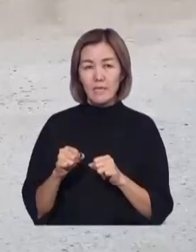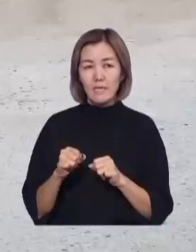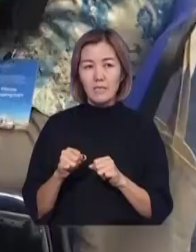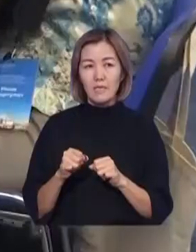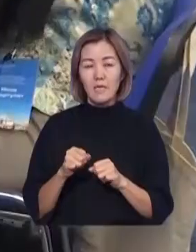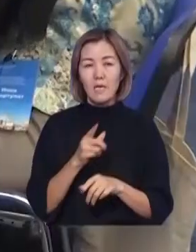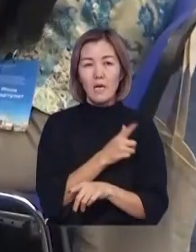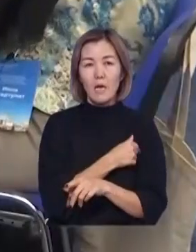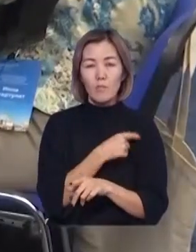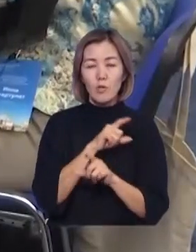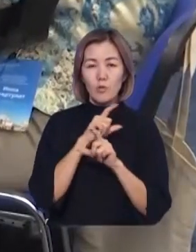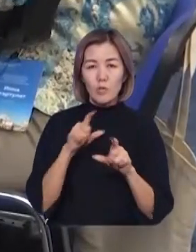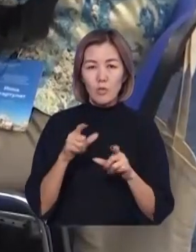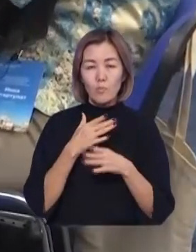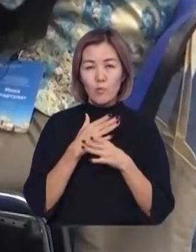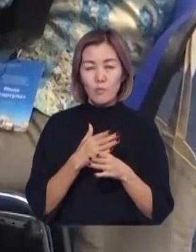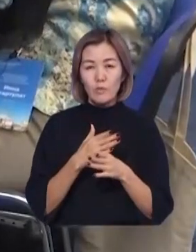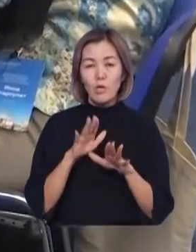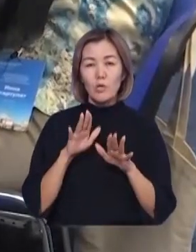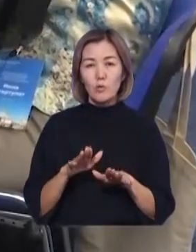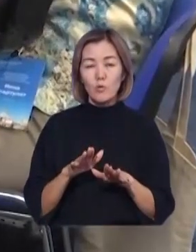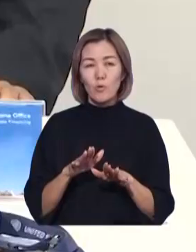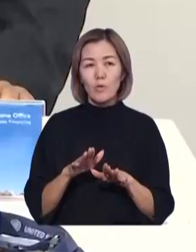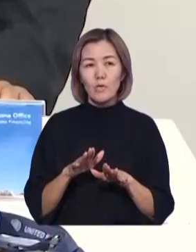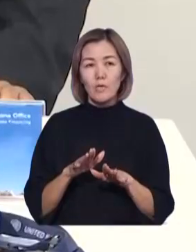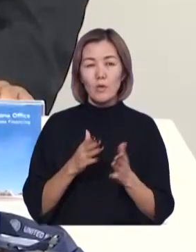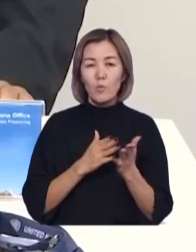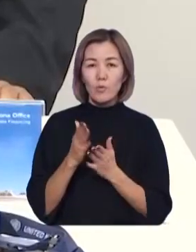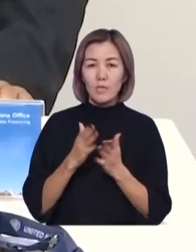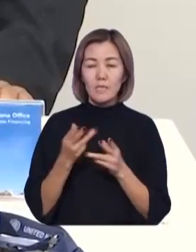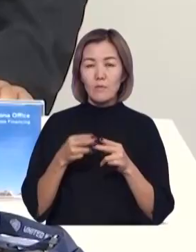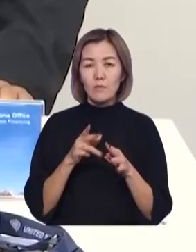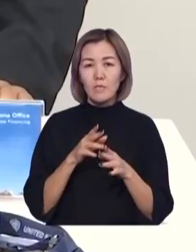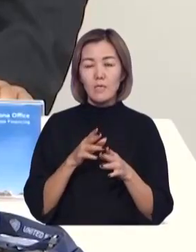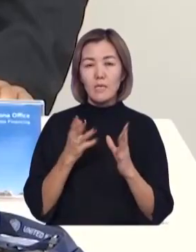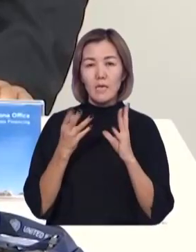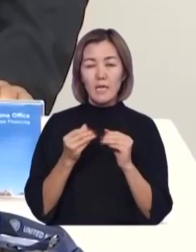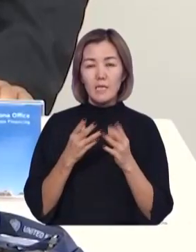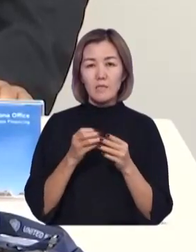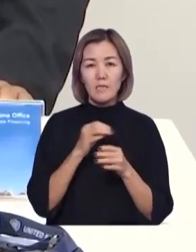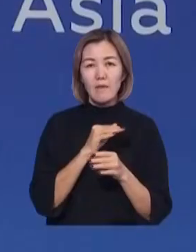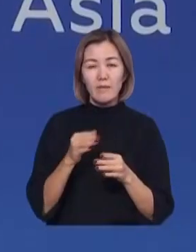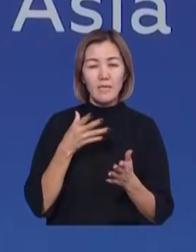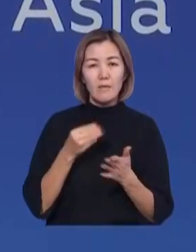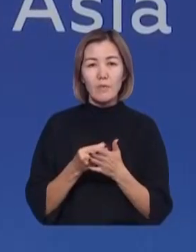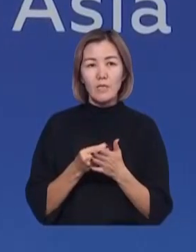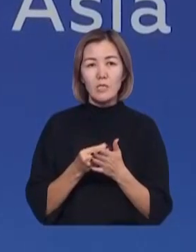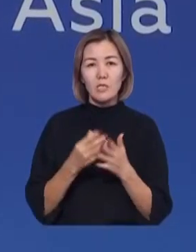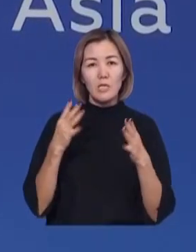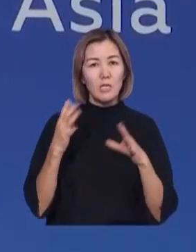на амбулаторную поликлинической помощь тем не менее пробелов в отрасли немало например количество неофициальных платежей пока